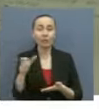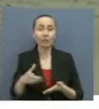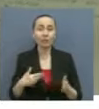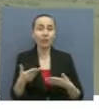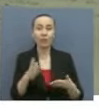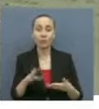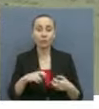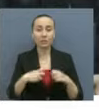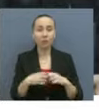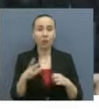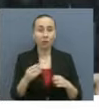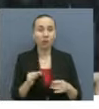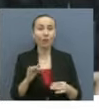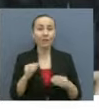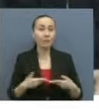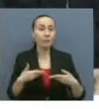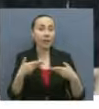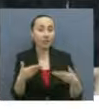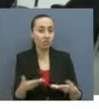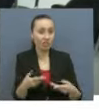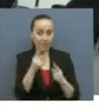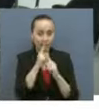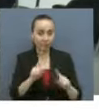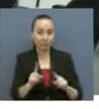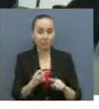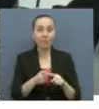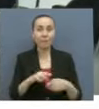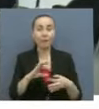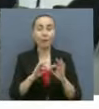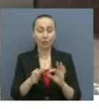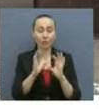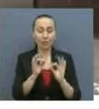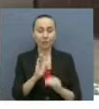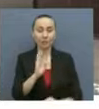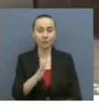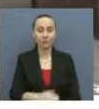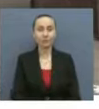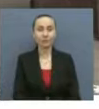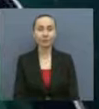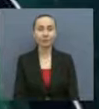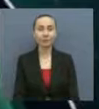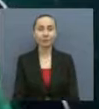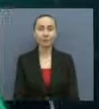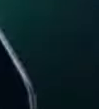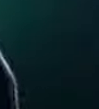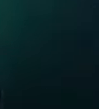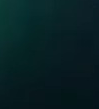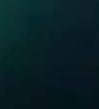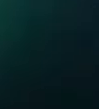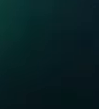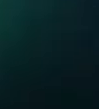с проблемами, но и с необычными предложениями. Подробнее расскажу вам я, Мадина Смогулова.